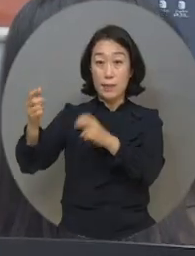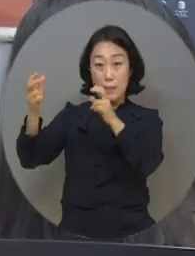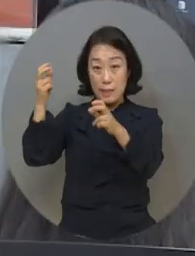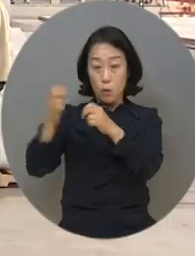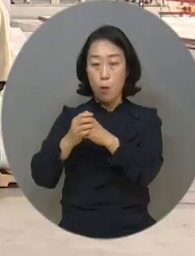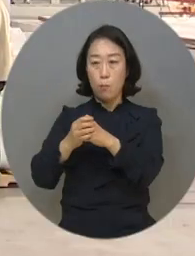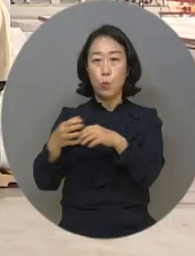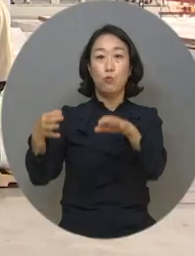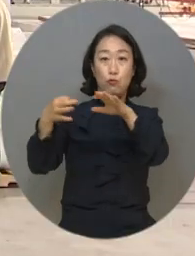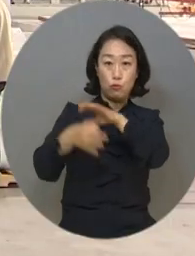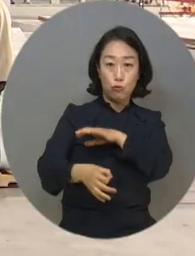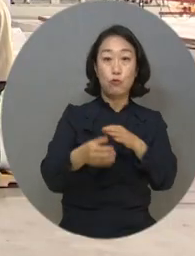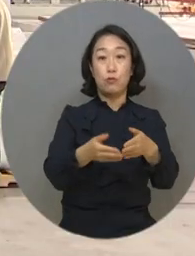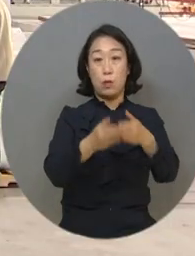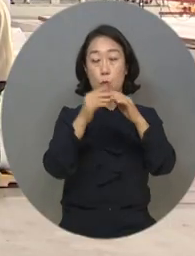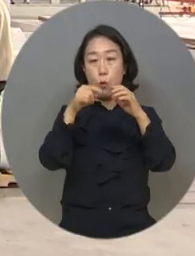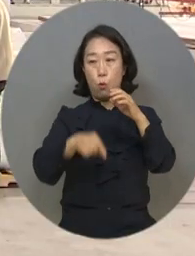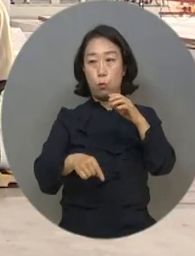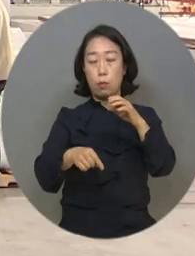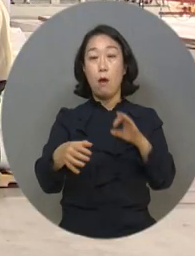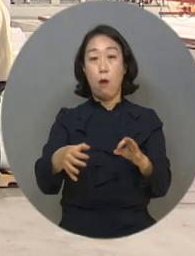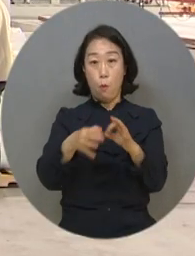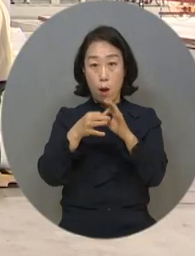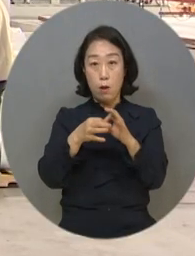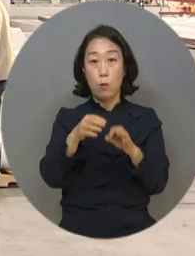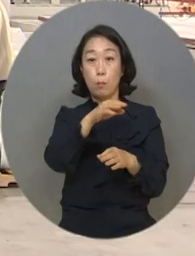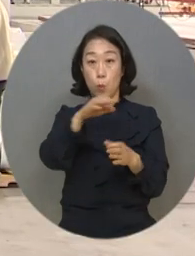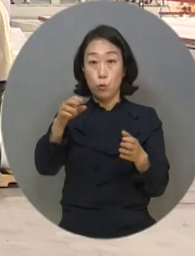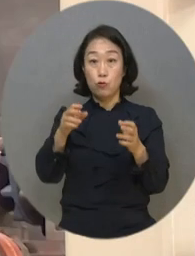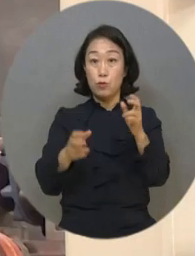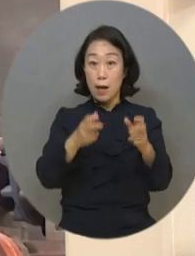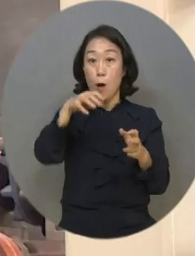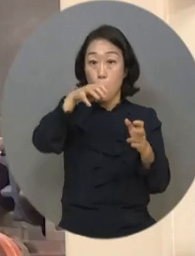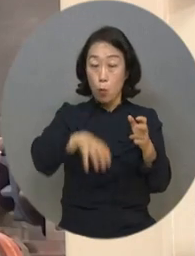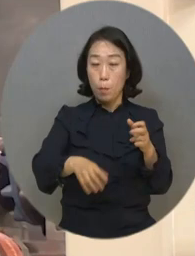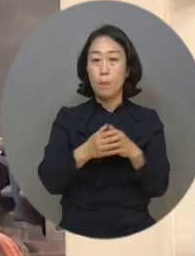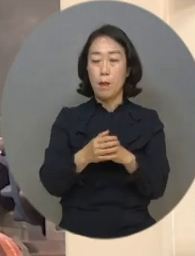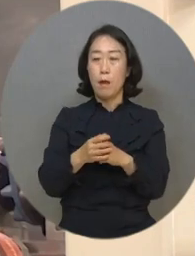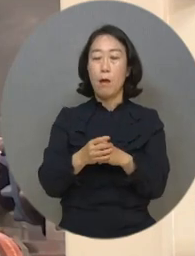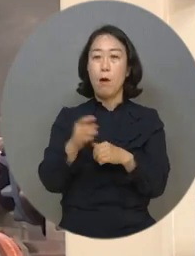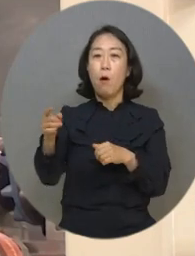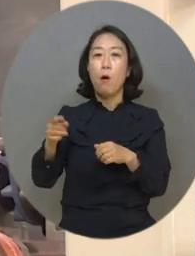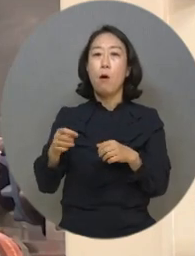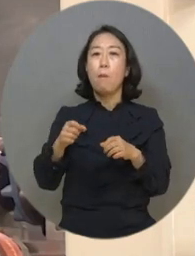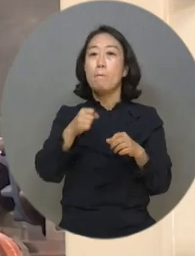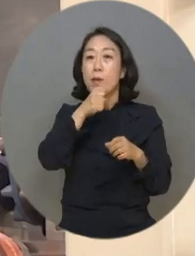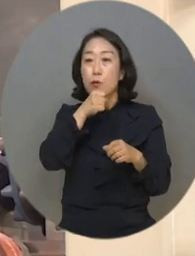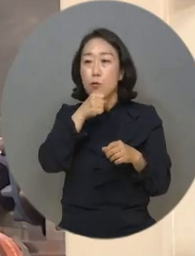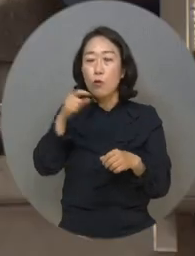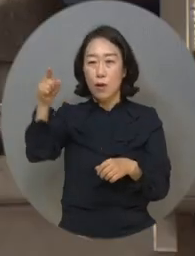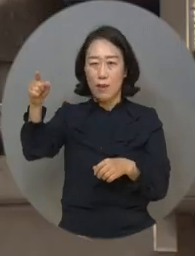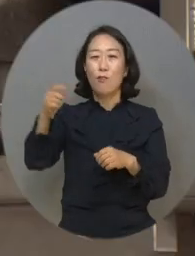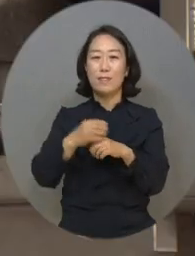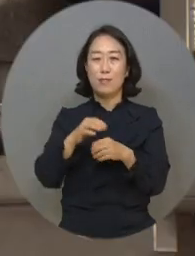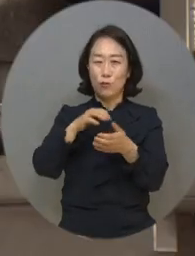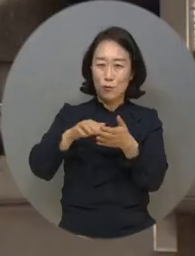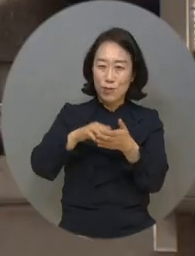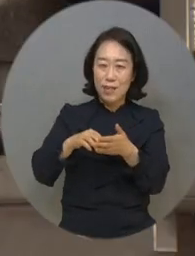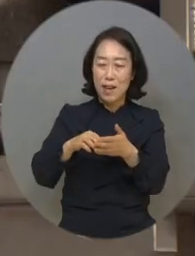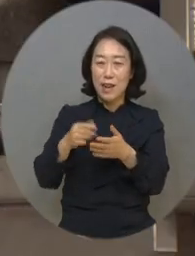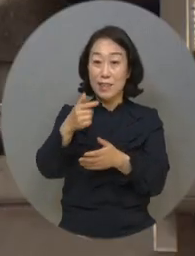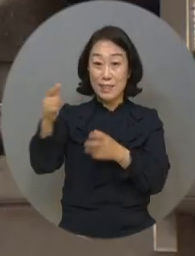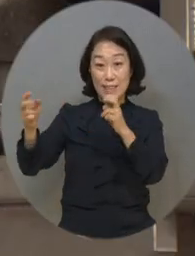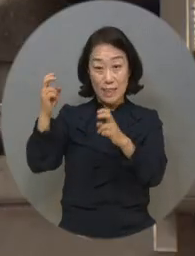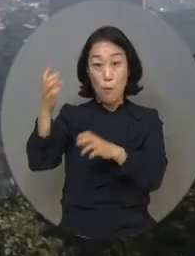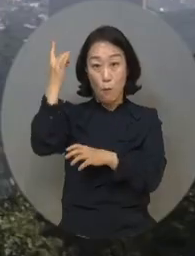것으로 표준사업장에 고용된 장애인을 장애인 고용률 산정 시 출자 비율만큼 모기업이 고용한 것으로 인정해주는